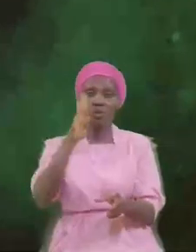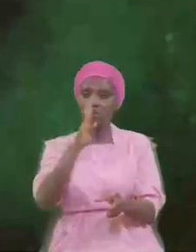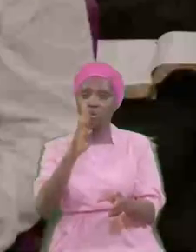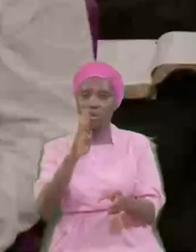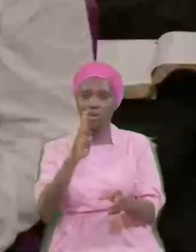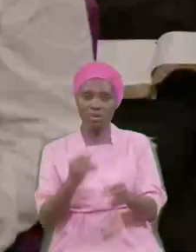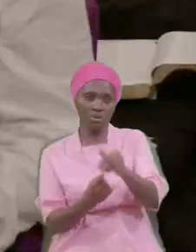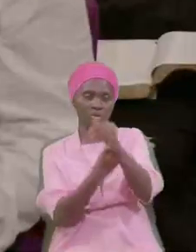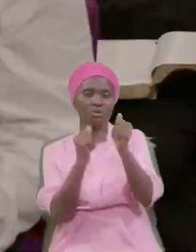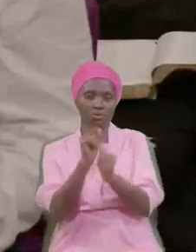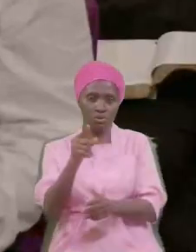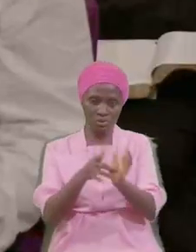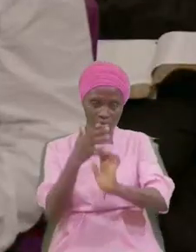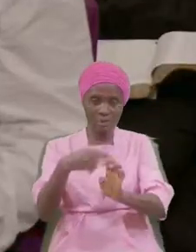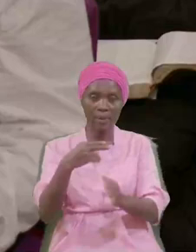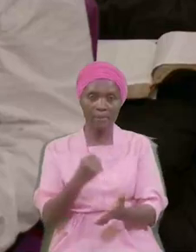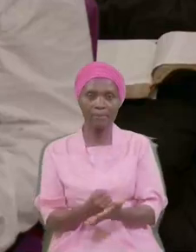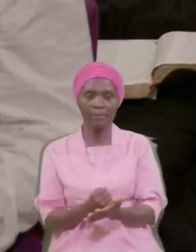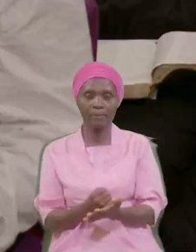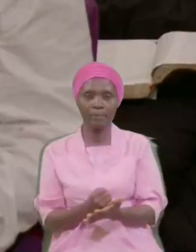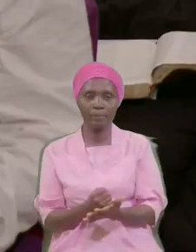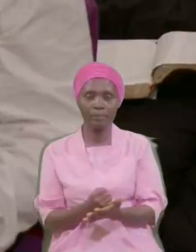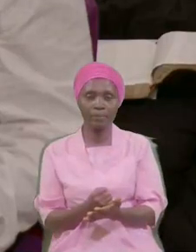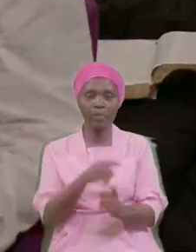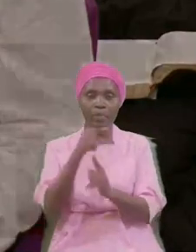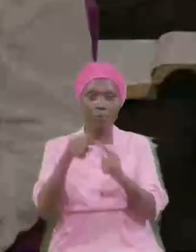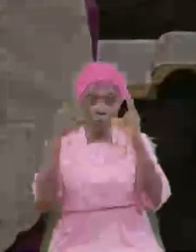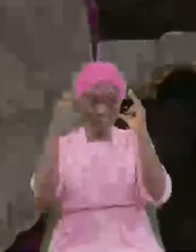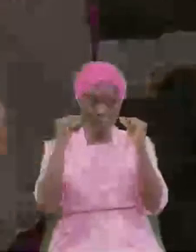vous au nom de Jésus-Christ. Et